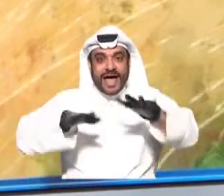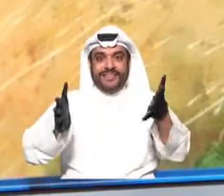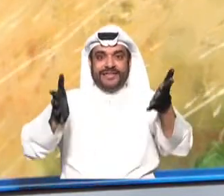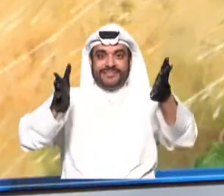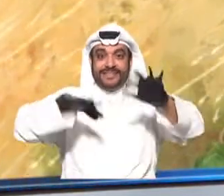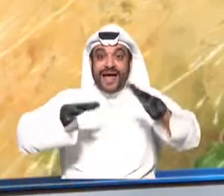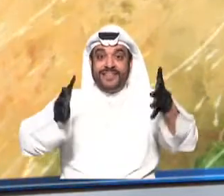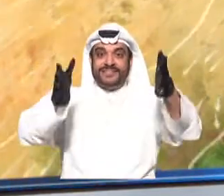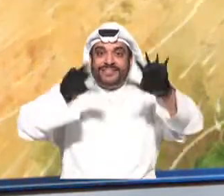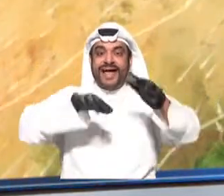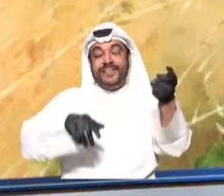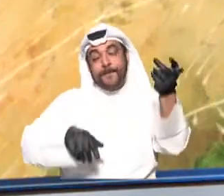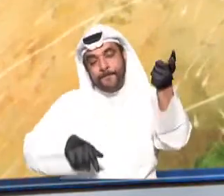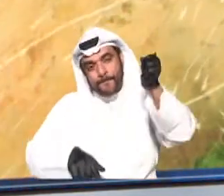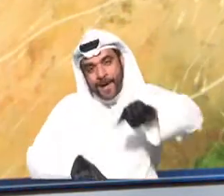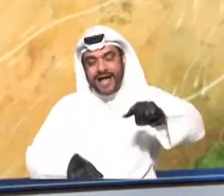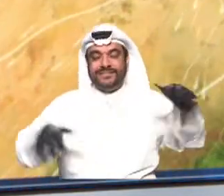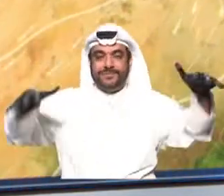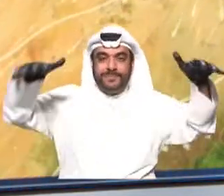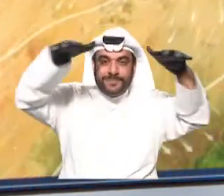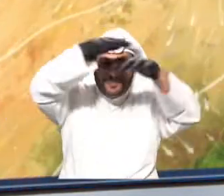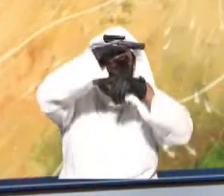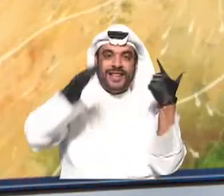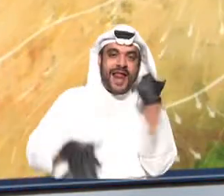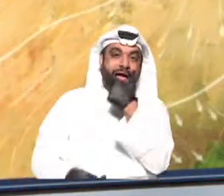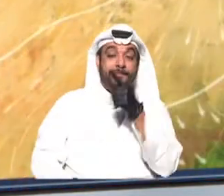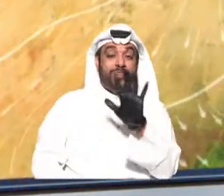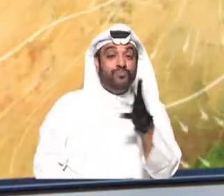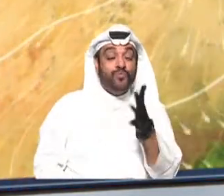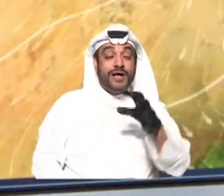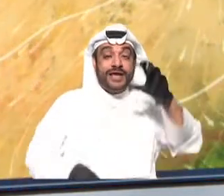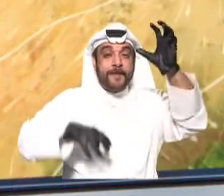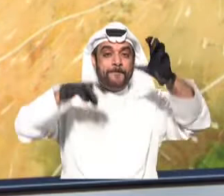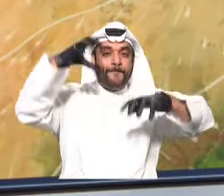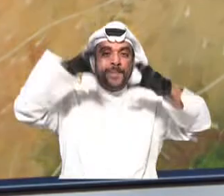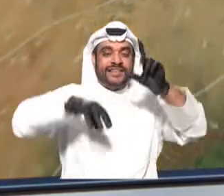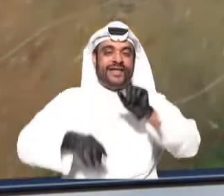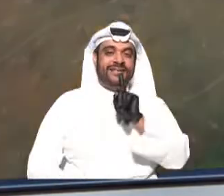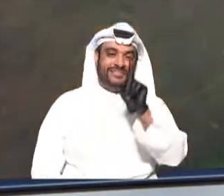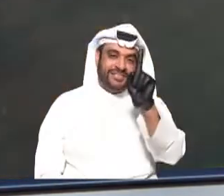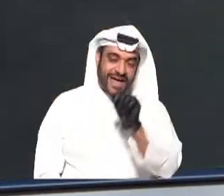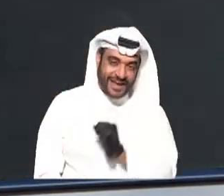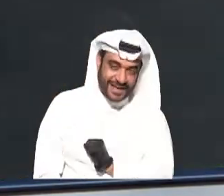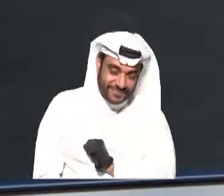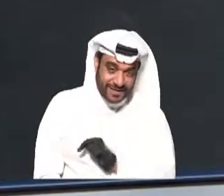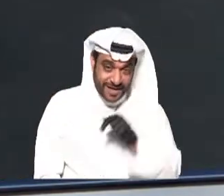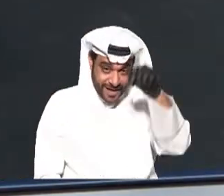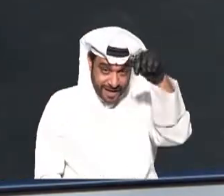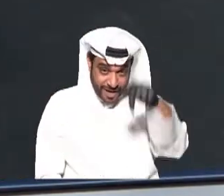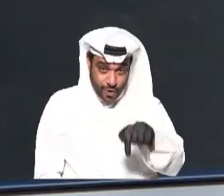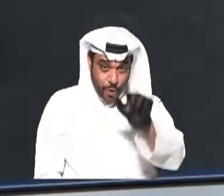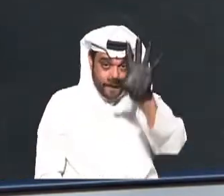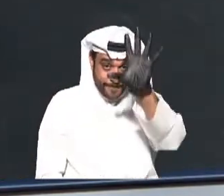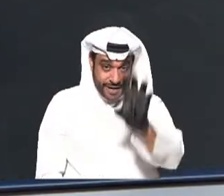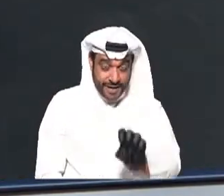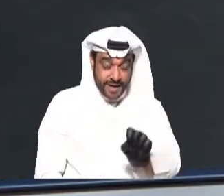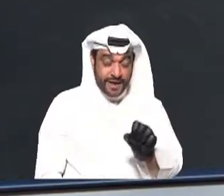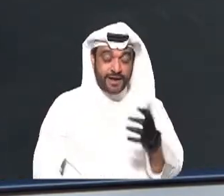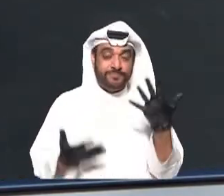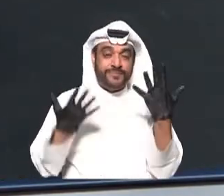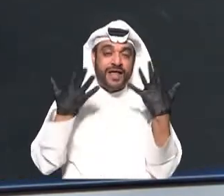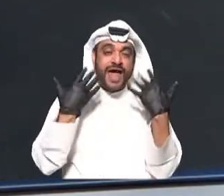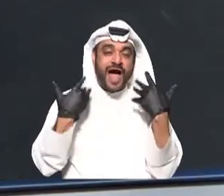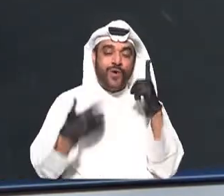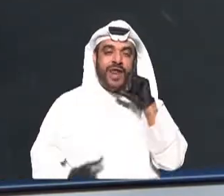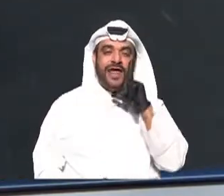على دولة الكويت، وأيضا فرصة لأمطار متفرقة قد تكون رعدية أحيانا. الليلة طقس معتدل والرياح جنوبية غربية